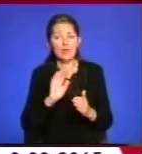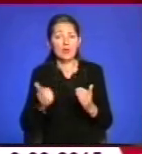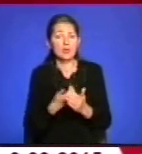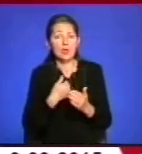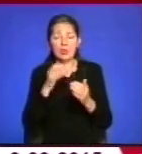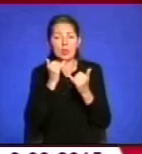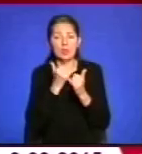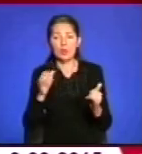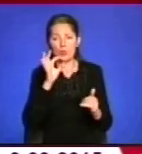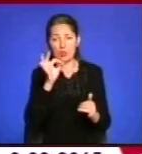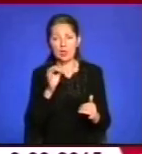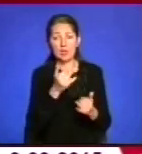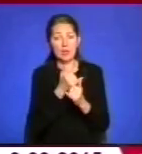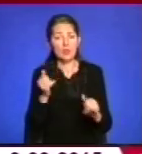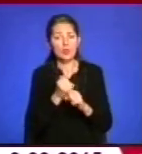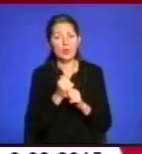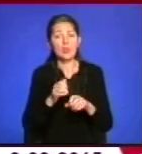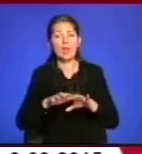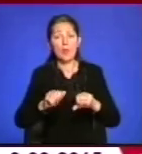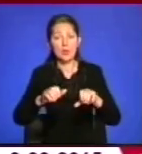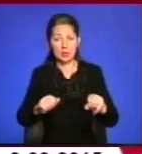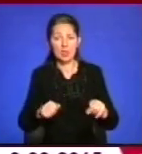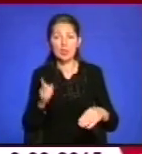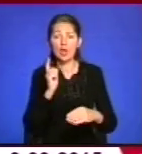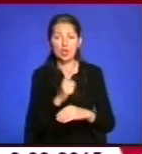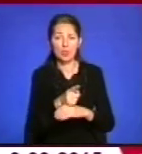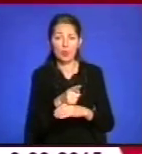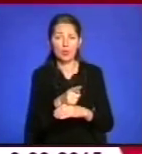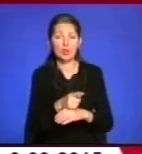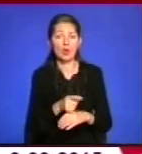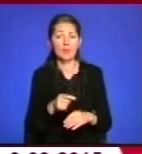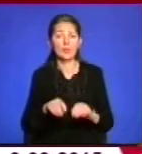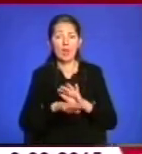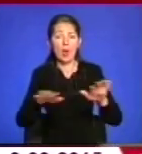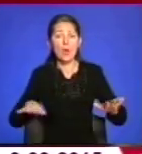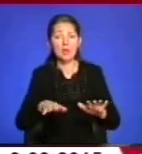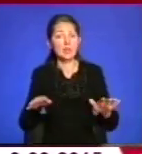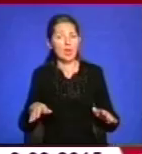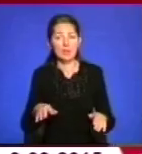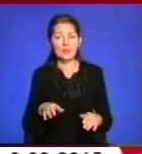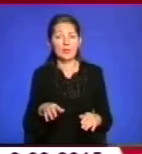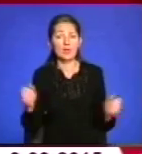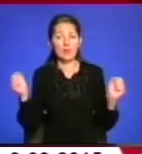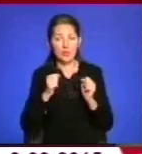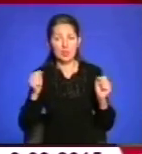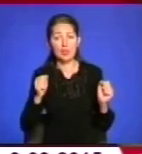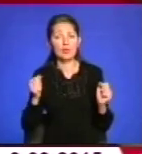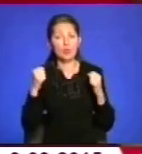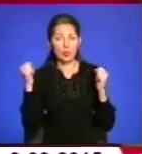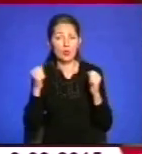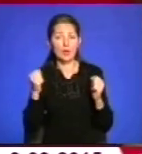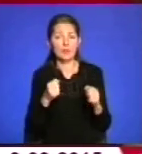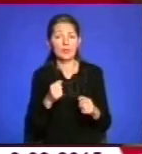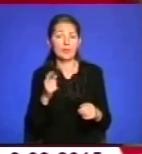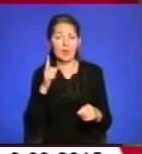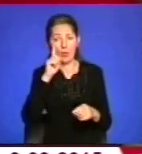ні масажів, тому що їх заборонено, ні басейнику, ні фізичної такої якоїсь фізкультури.